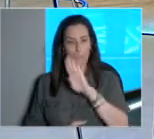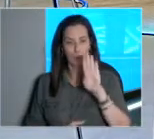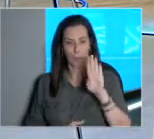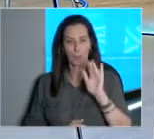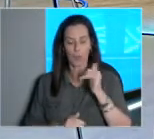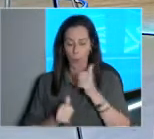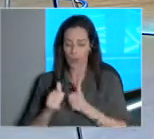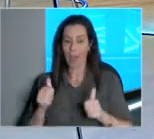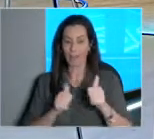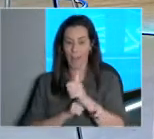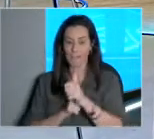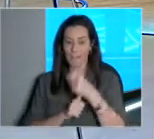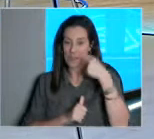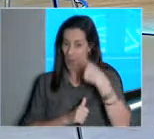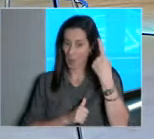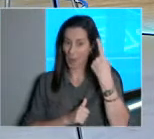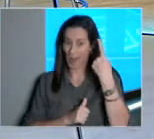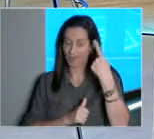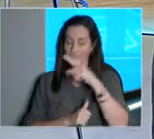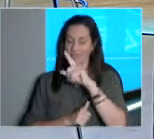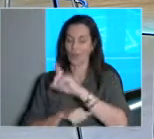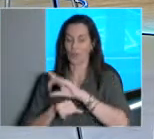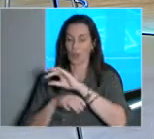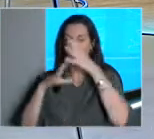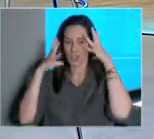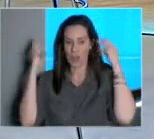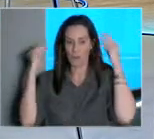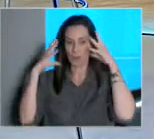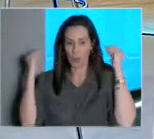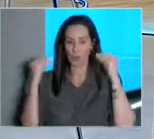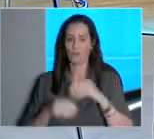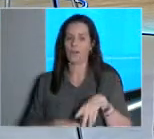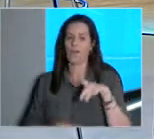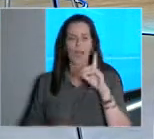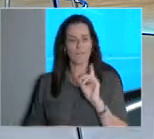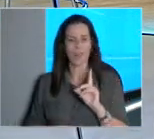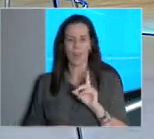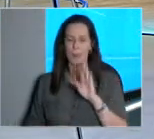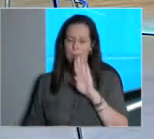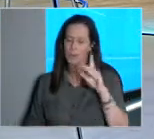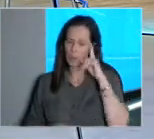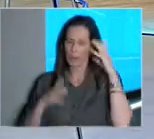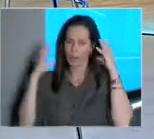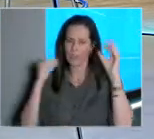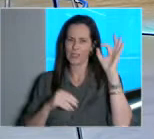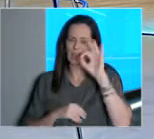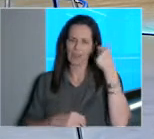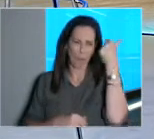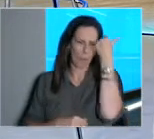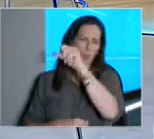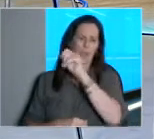עקף היום ביום אחד את כהונתו של דוד בן גוריון, אבל הוא יודע שדוד בן גוריון זה עדיין